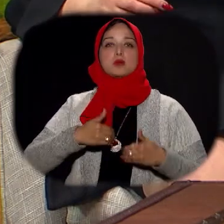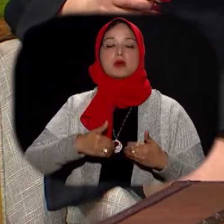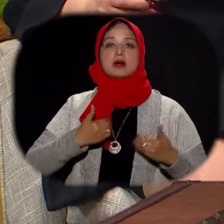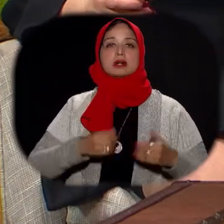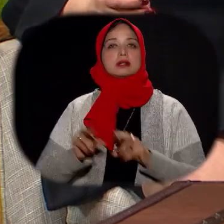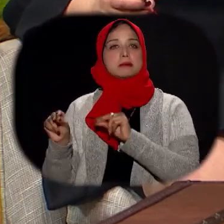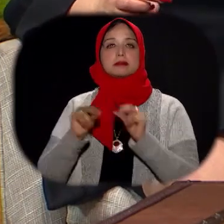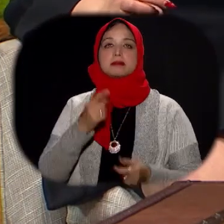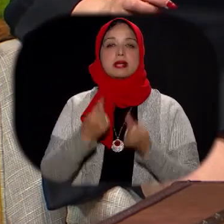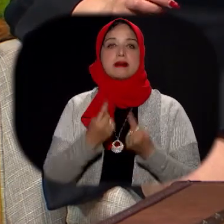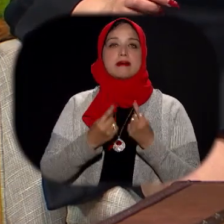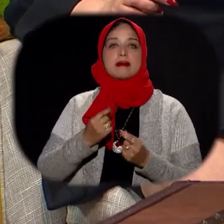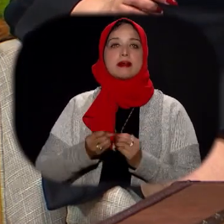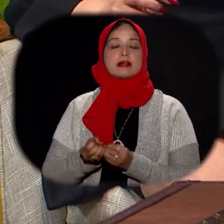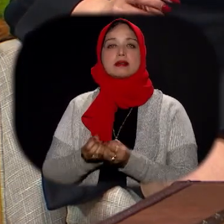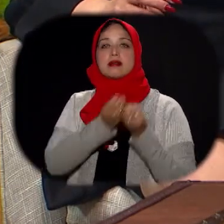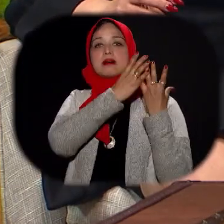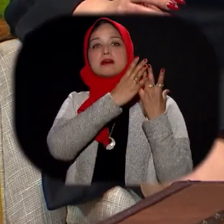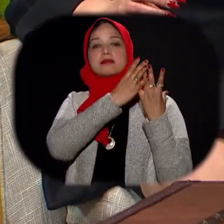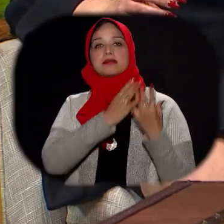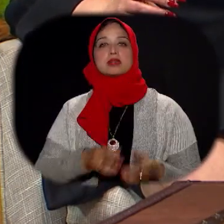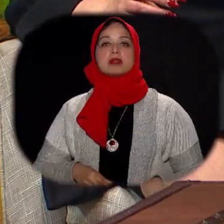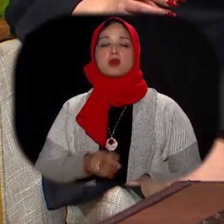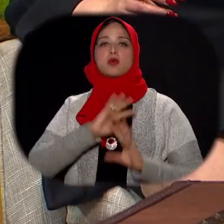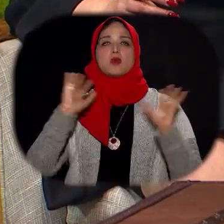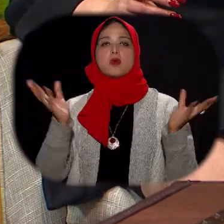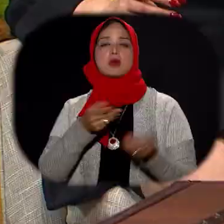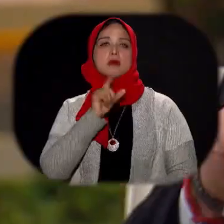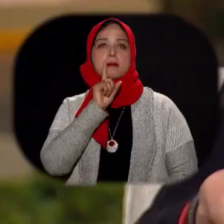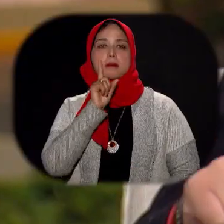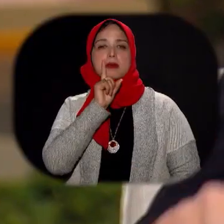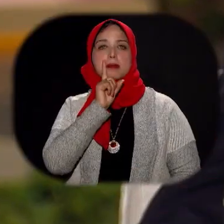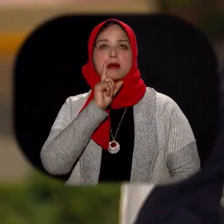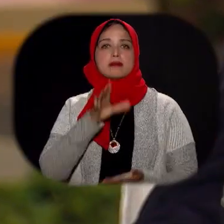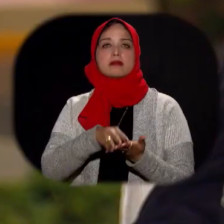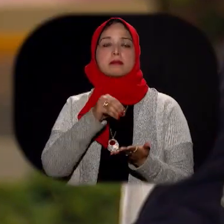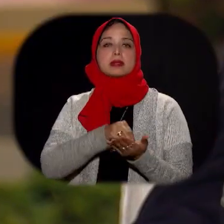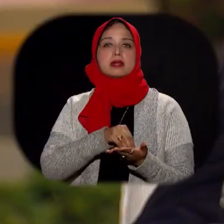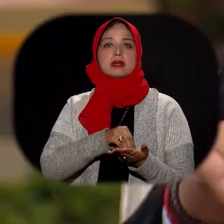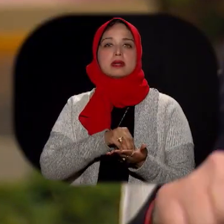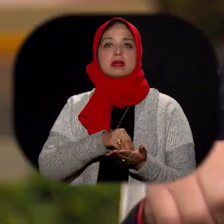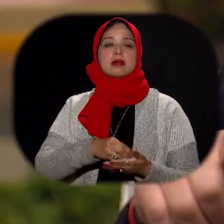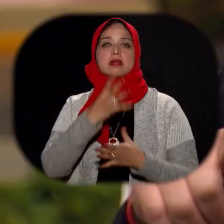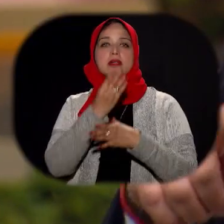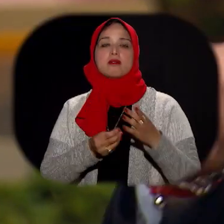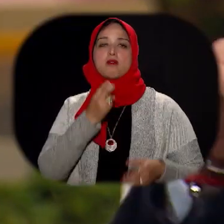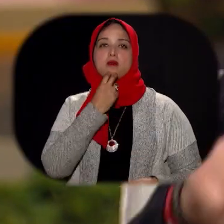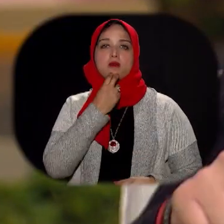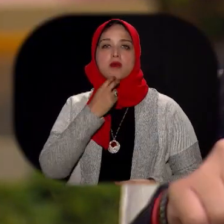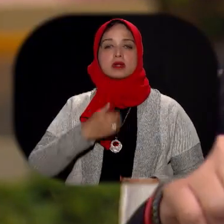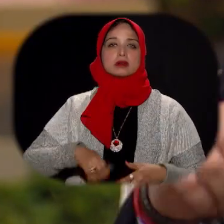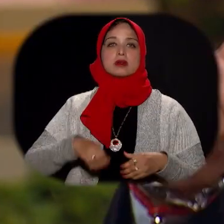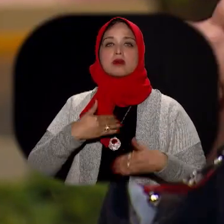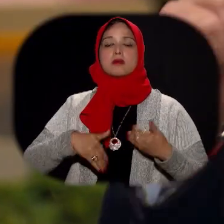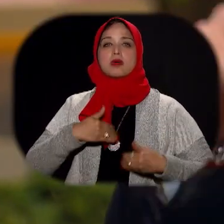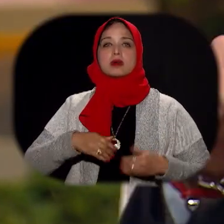احمد حاجه كبيره جدا بالنسبه لنا يعني وكل ام عندها طفل زي احمد في البدايه تحمد ربنا وان ده بركه